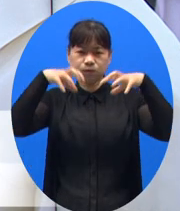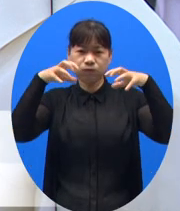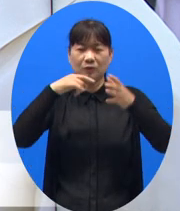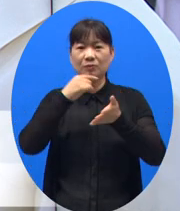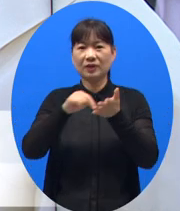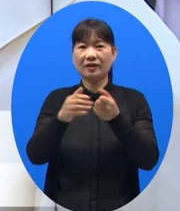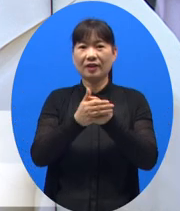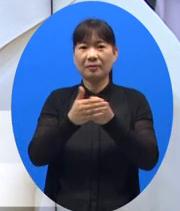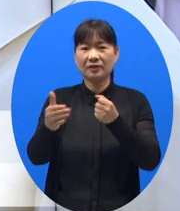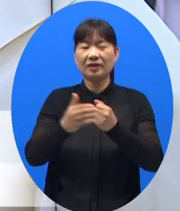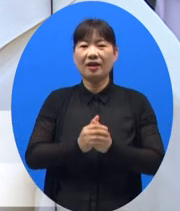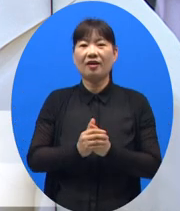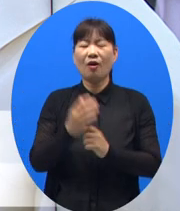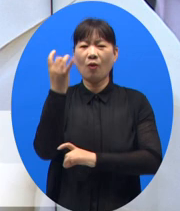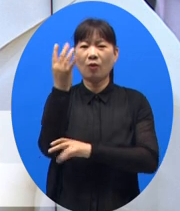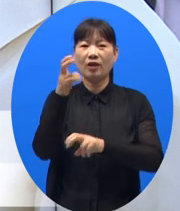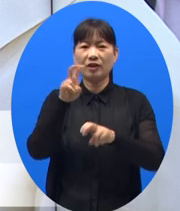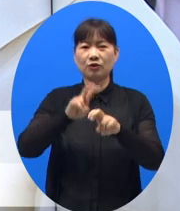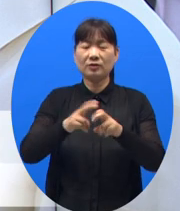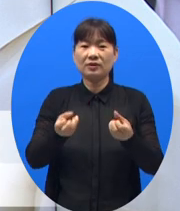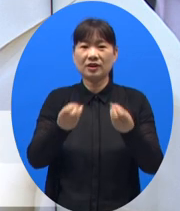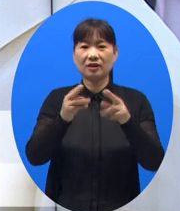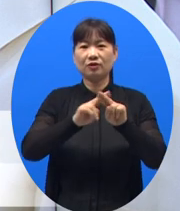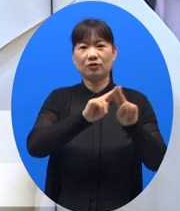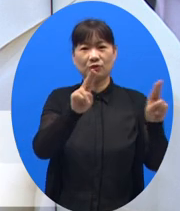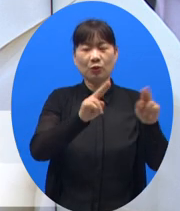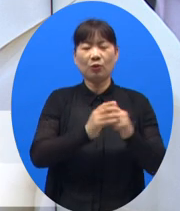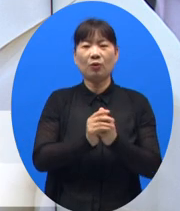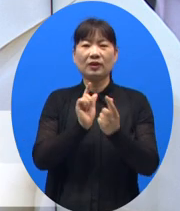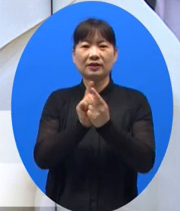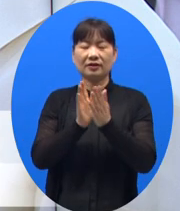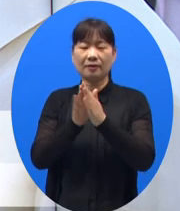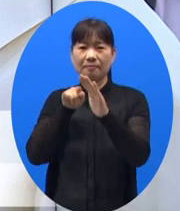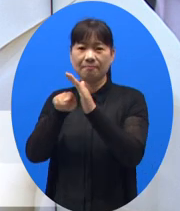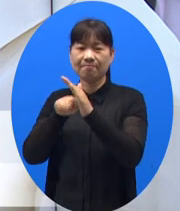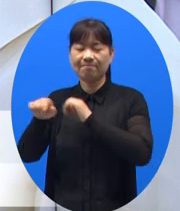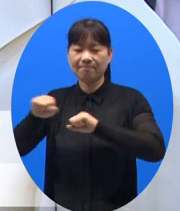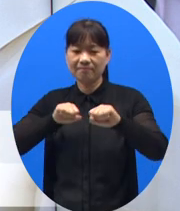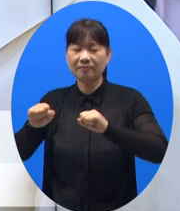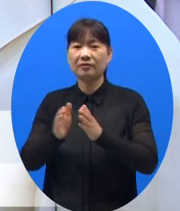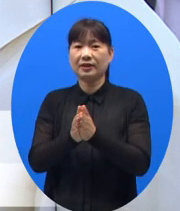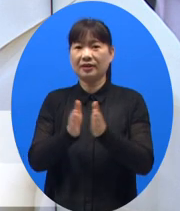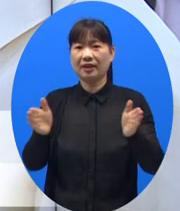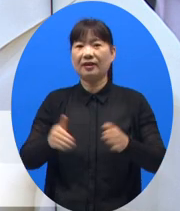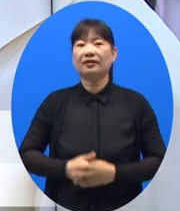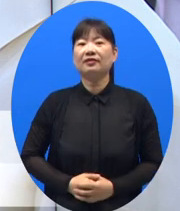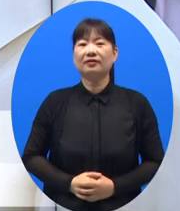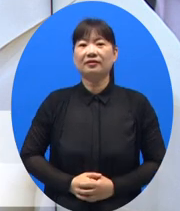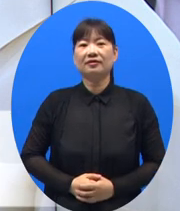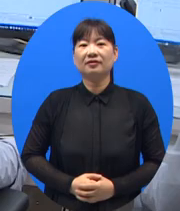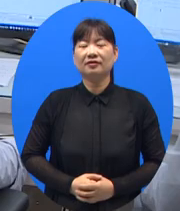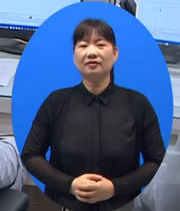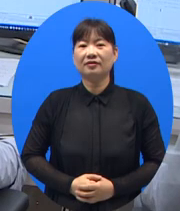탓에 예정돼 있던 취임식을 취소하고 현장 업무에 돌입했습니다. 최창순 기자의 보도입니다.